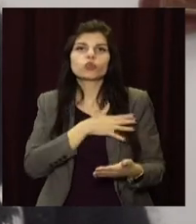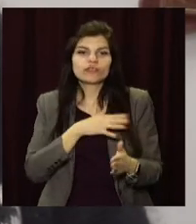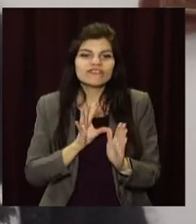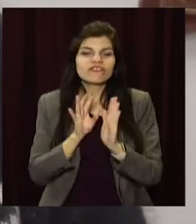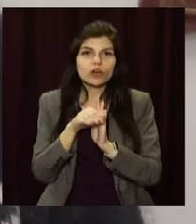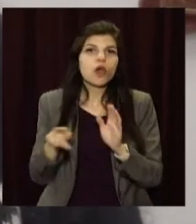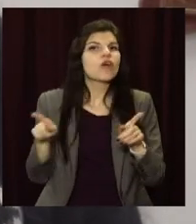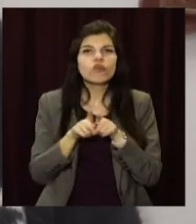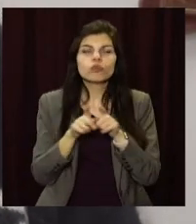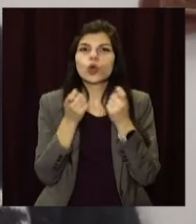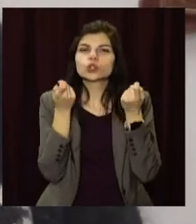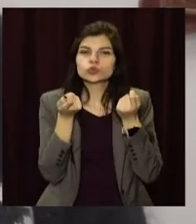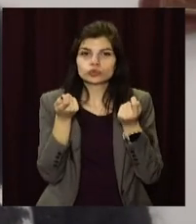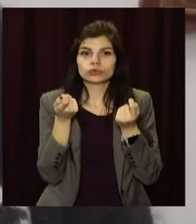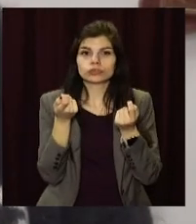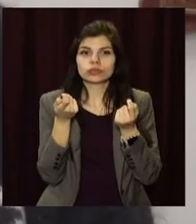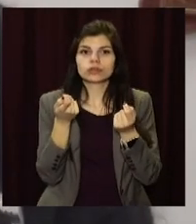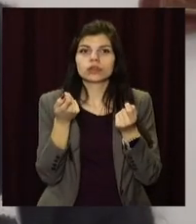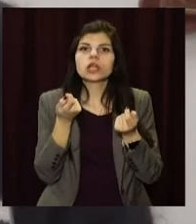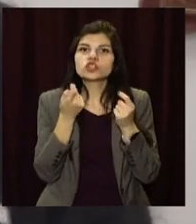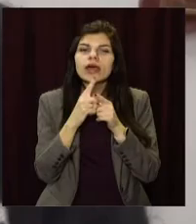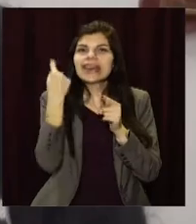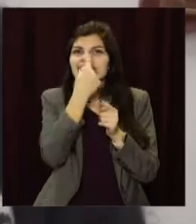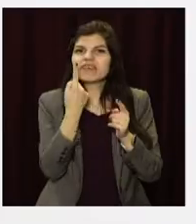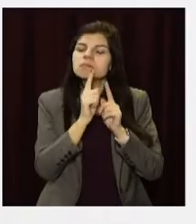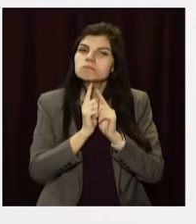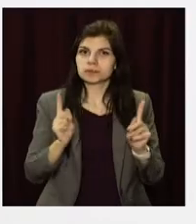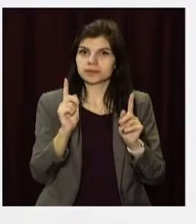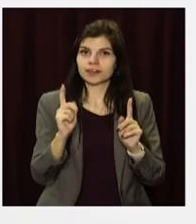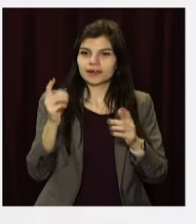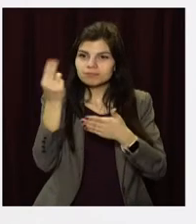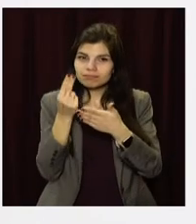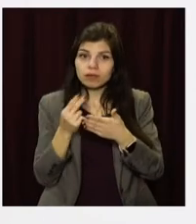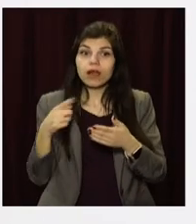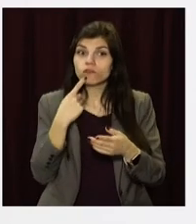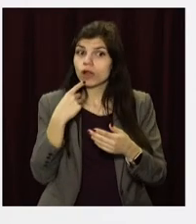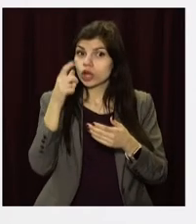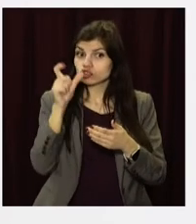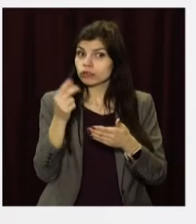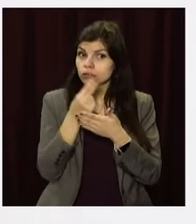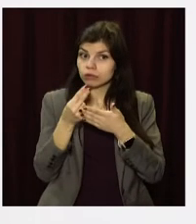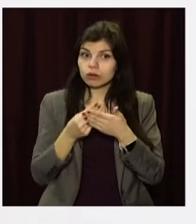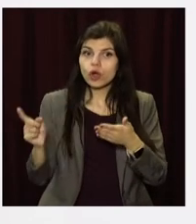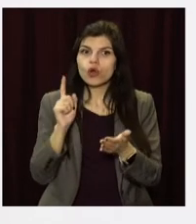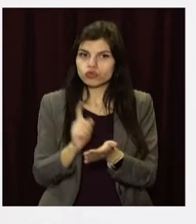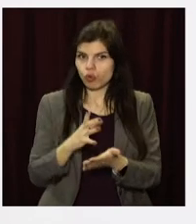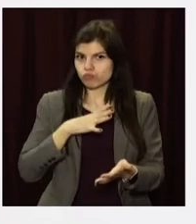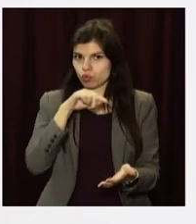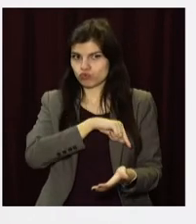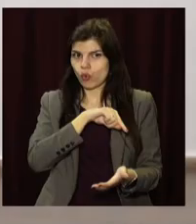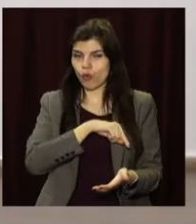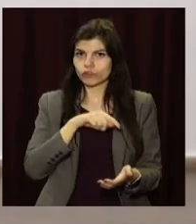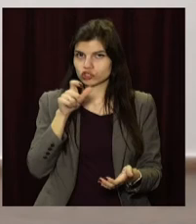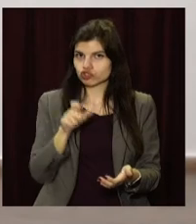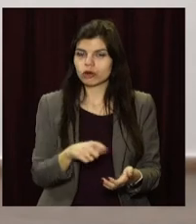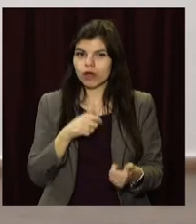тому виходить, вона все рівно якоюсь індивідуальною. Чоловік, займаючийся іконописом, він має бути однозначно духовним